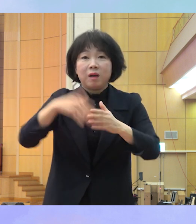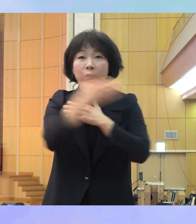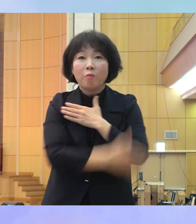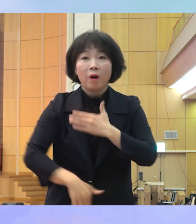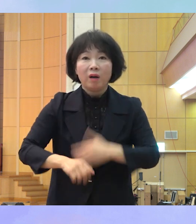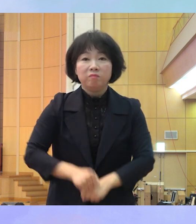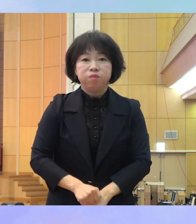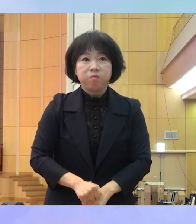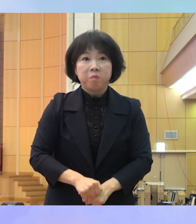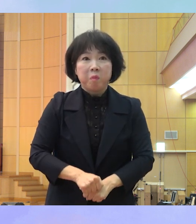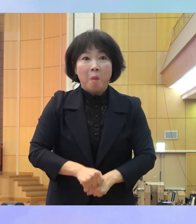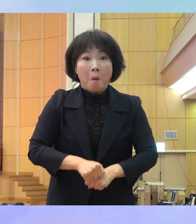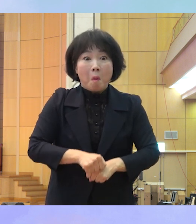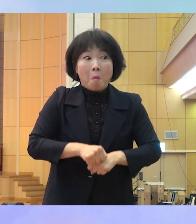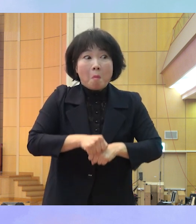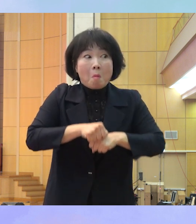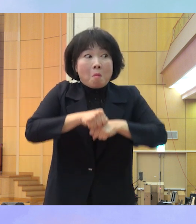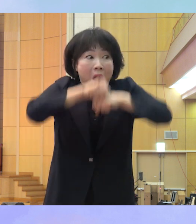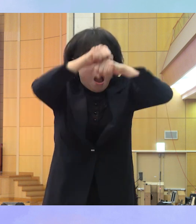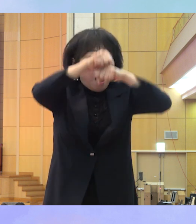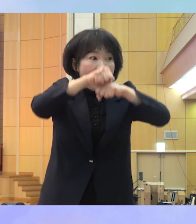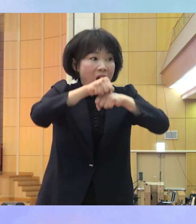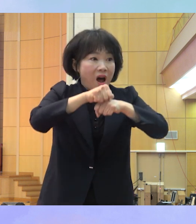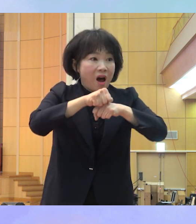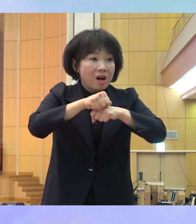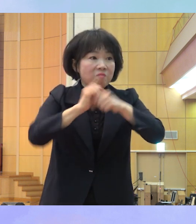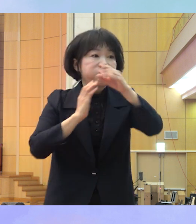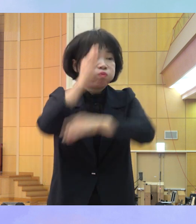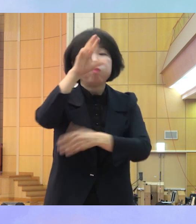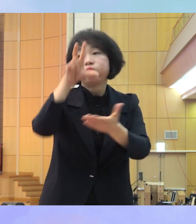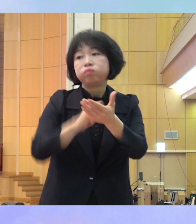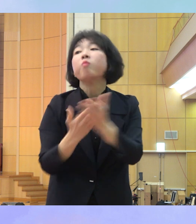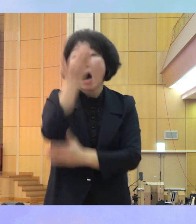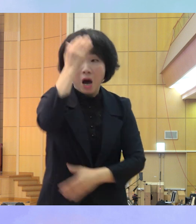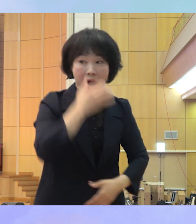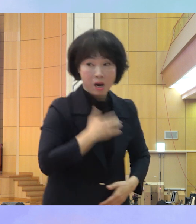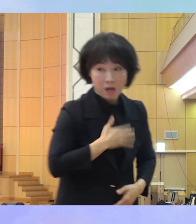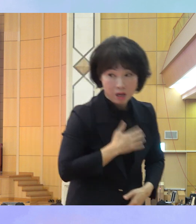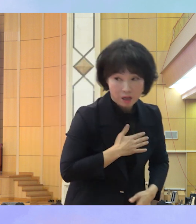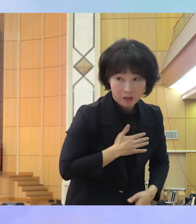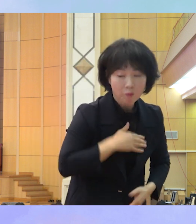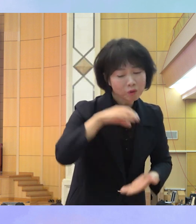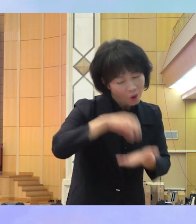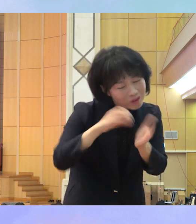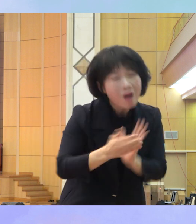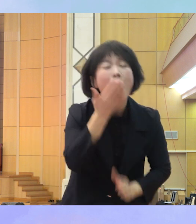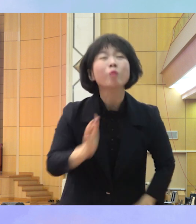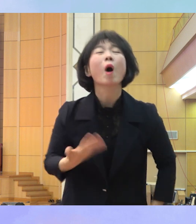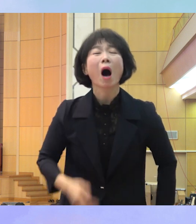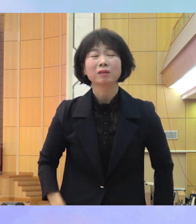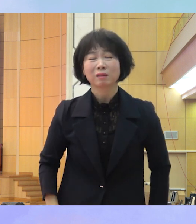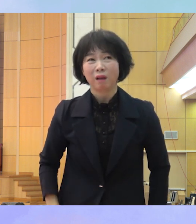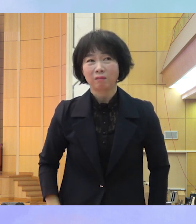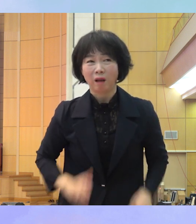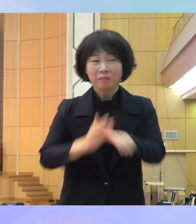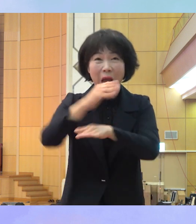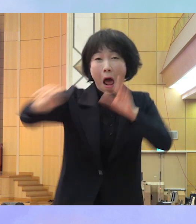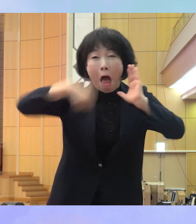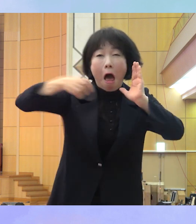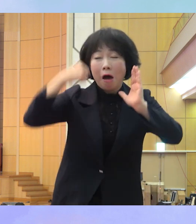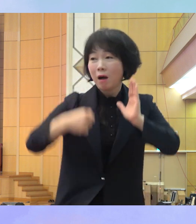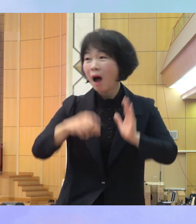쌓이다 보니까, 이게 생각해 보세요. 여러분 집에 음식이 참 좋은 거잖아요. 음식이란